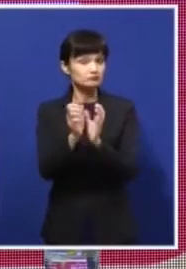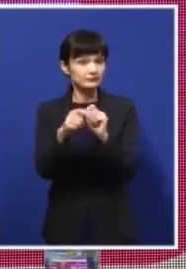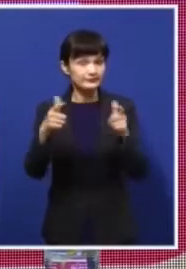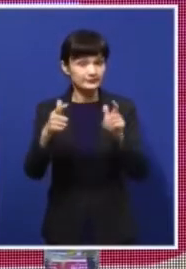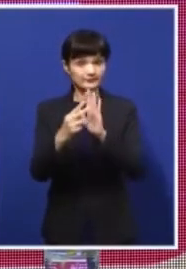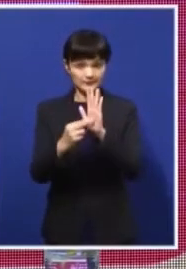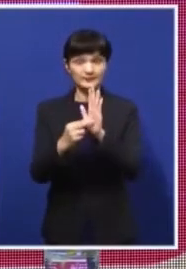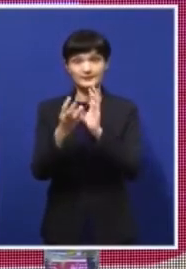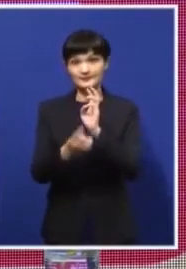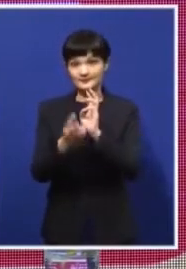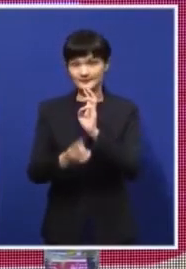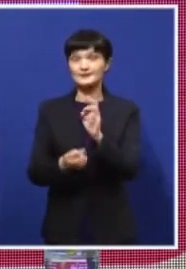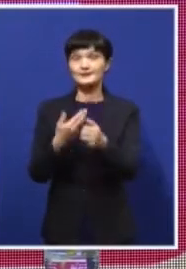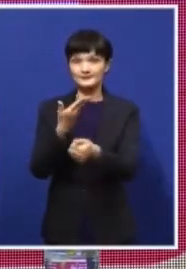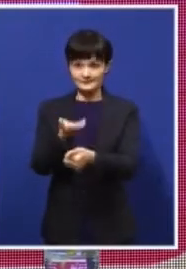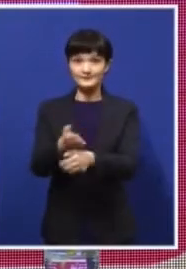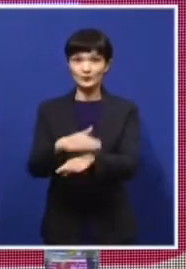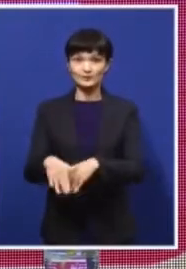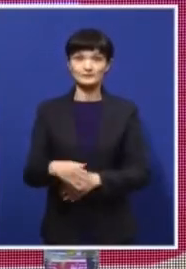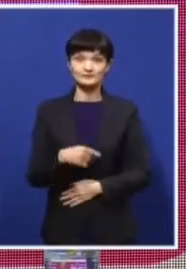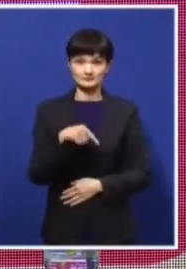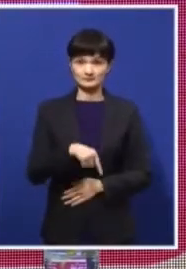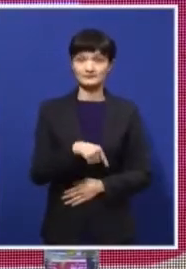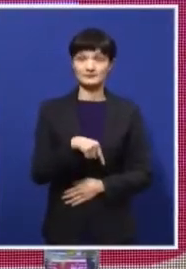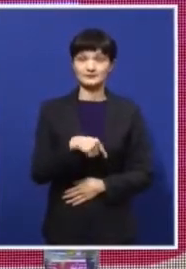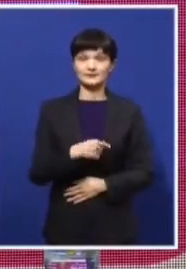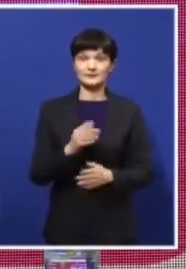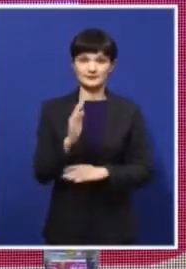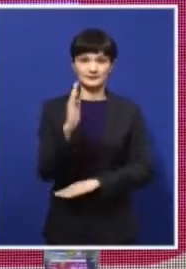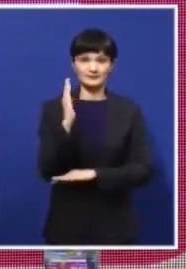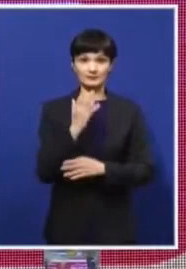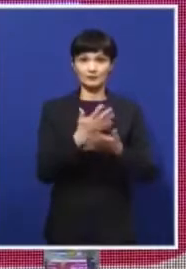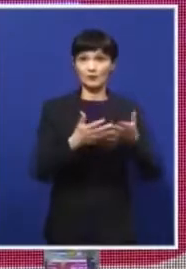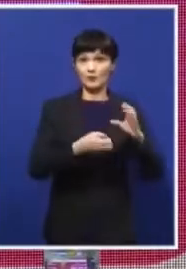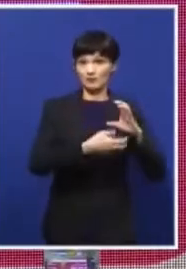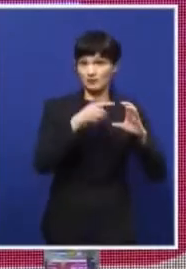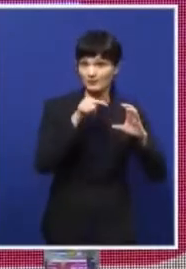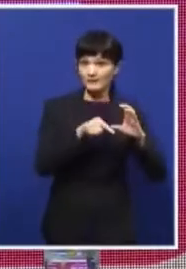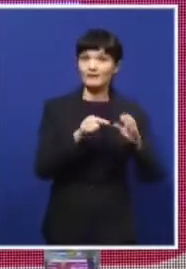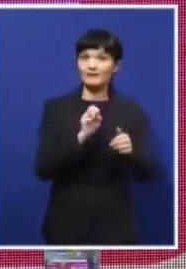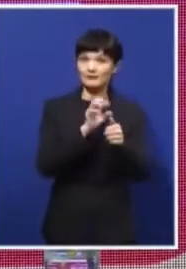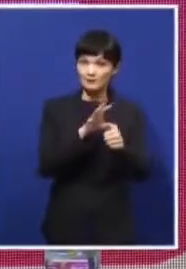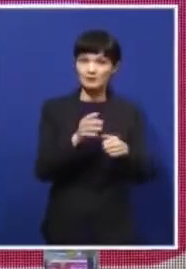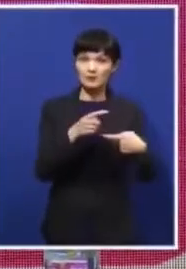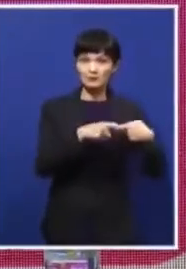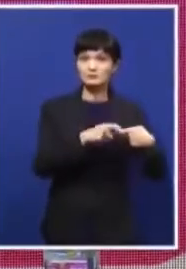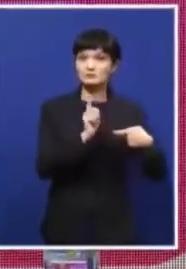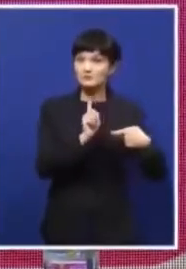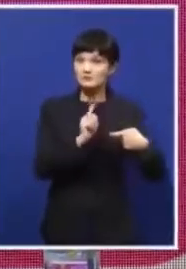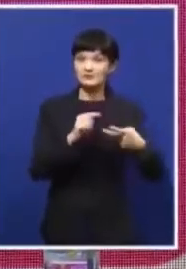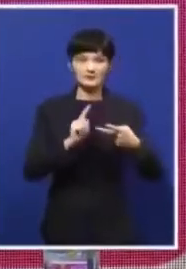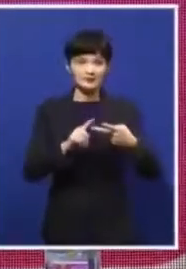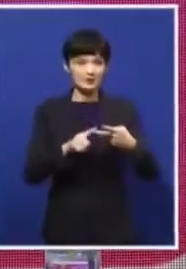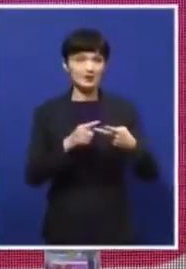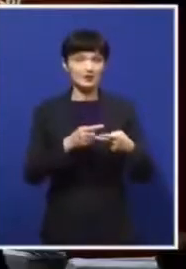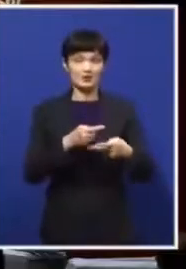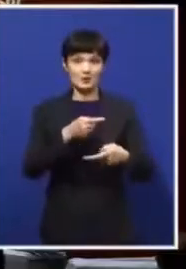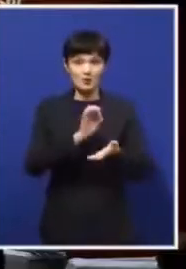道，那边会是比较详细的。我们这边是绑定哪一种，那它是不是有满额这样。